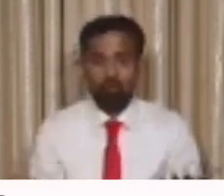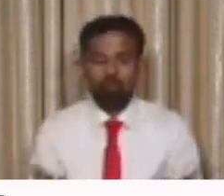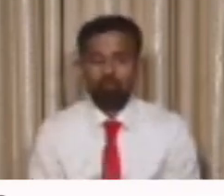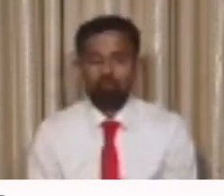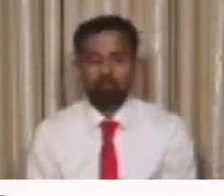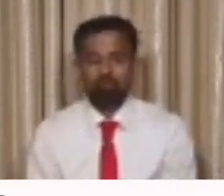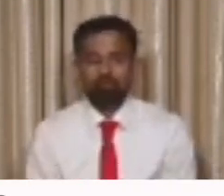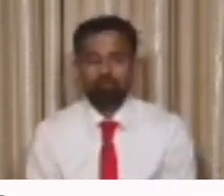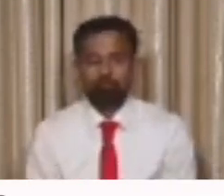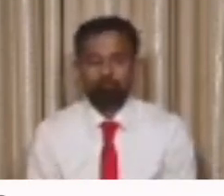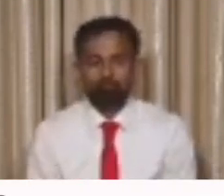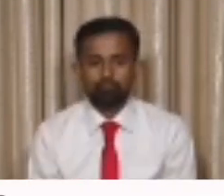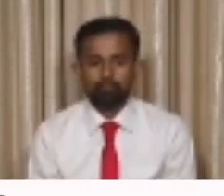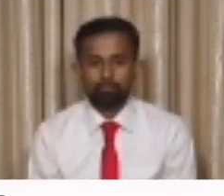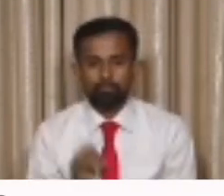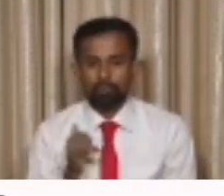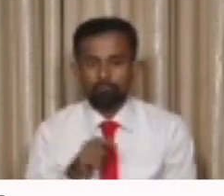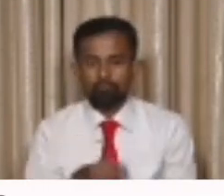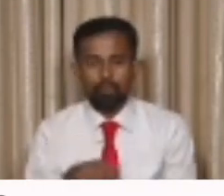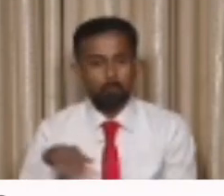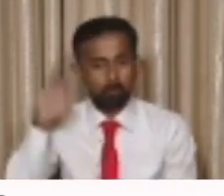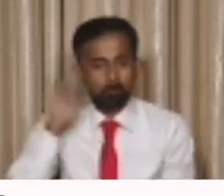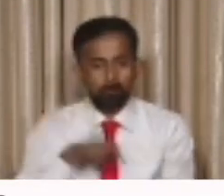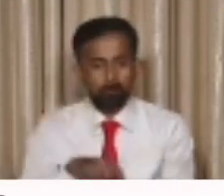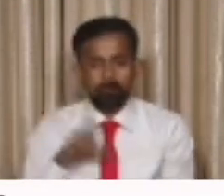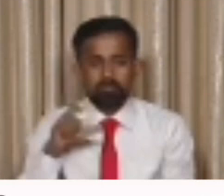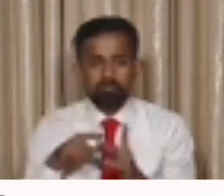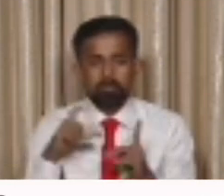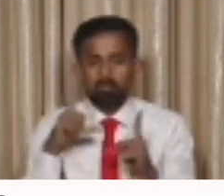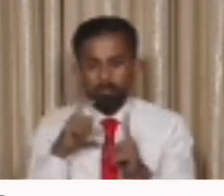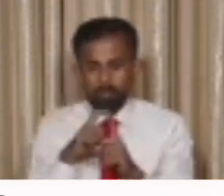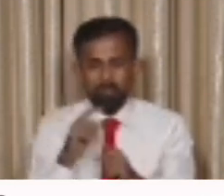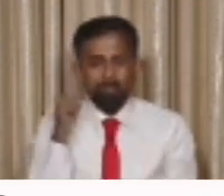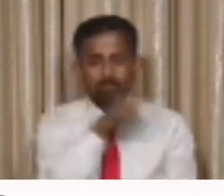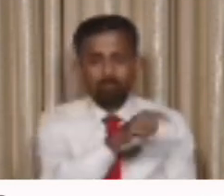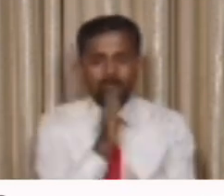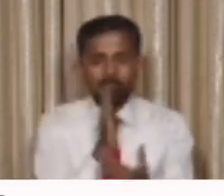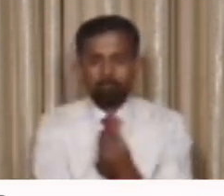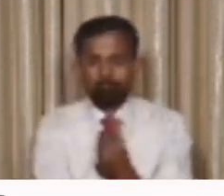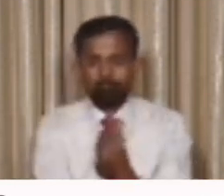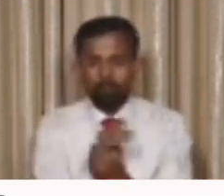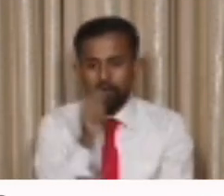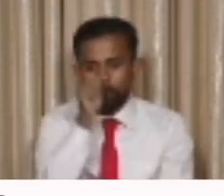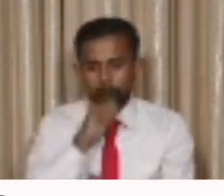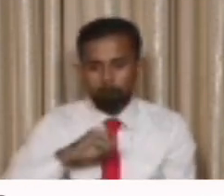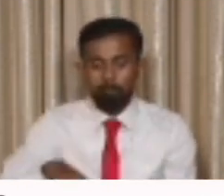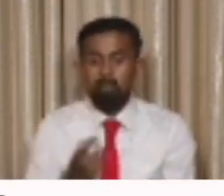මේවට සමහර වෙලාවට පහුගිය කාලේ අපරාධ පරීක්ෂණ දෙපාර්තමේන්තුවට ගියපුවාම ෆයිල් එක හැංගෙනවා.